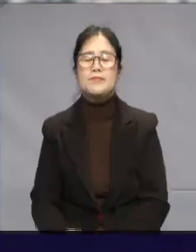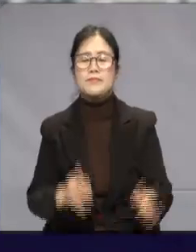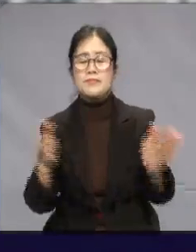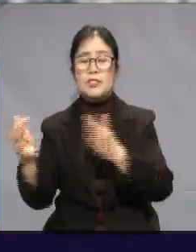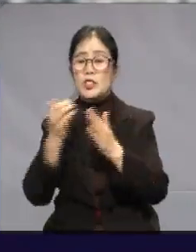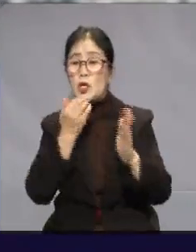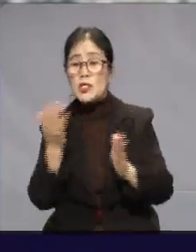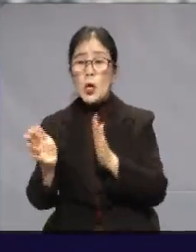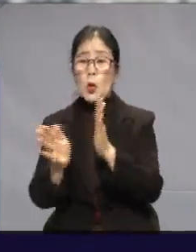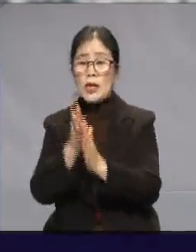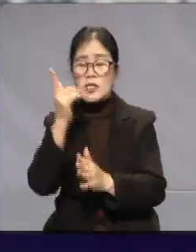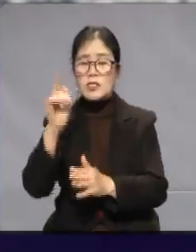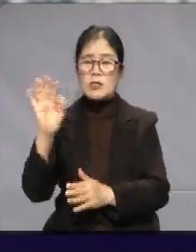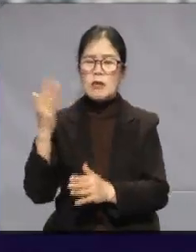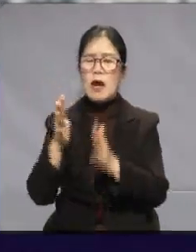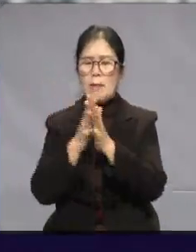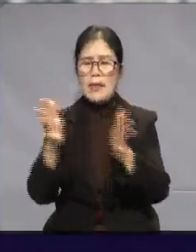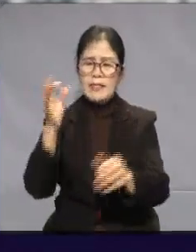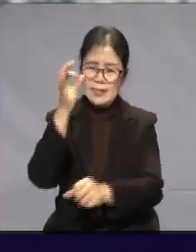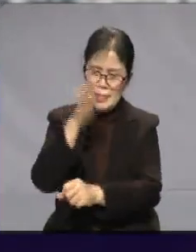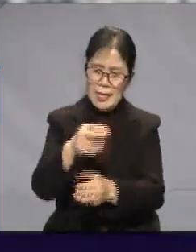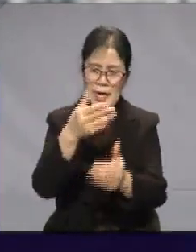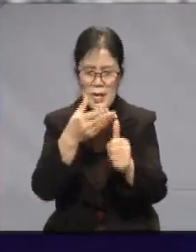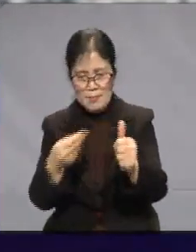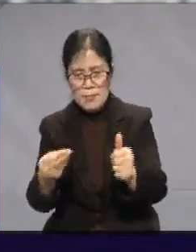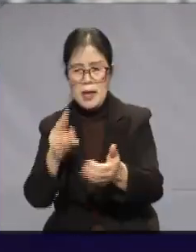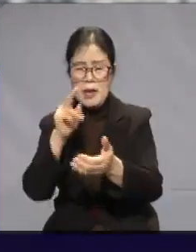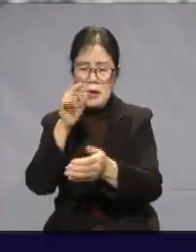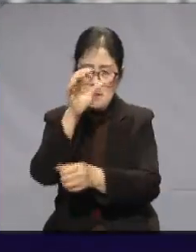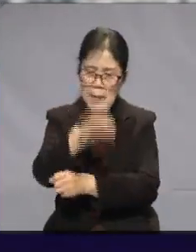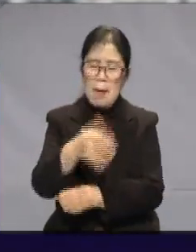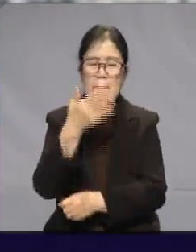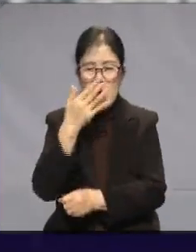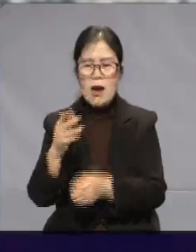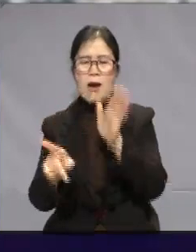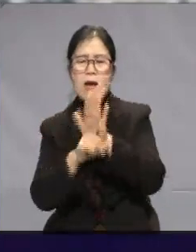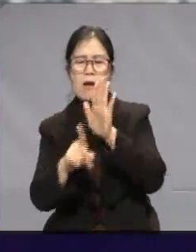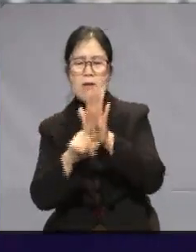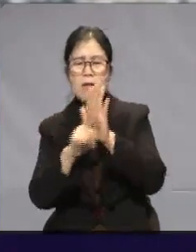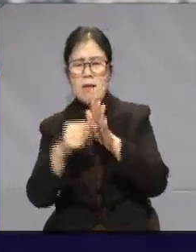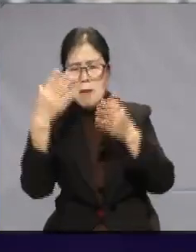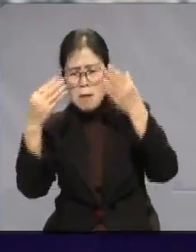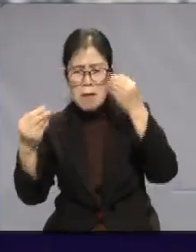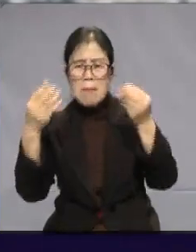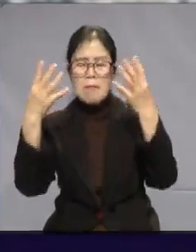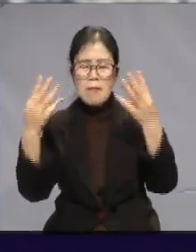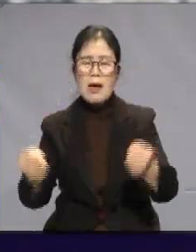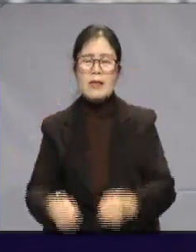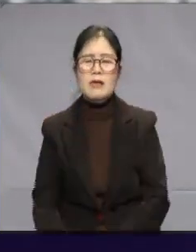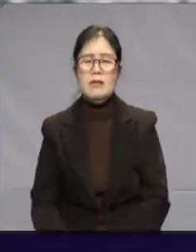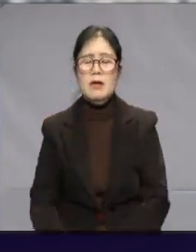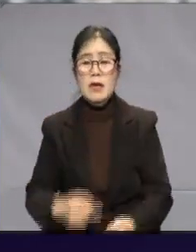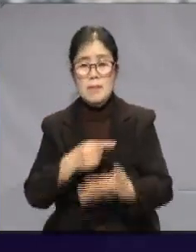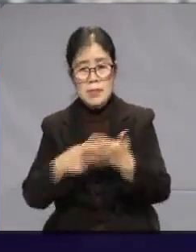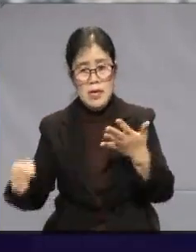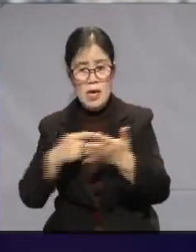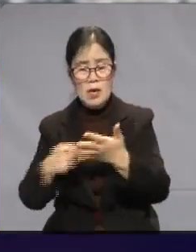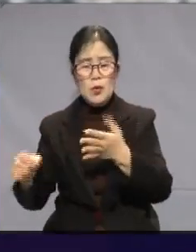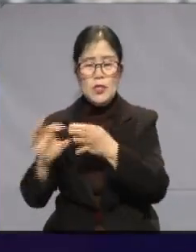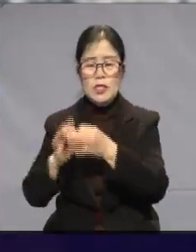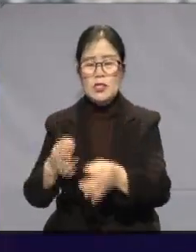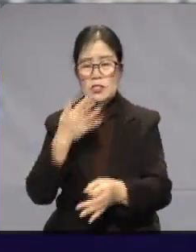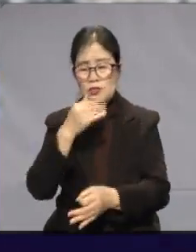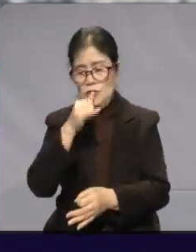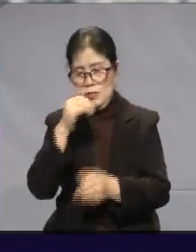경기도 화성시에서 최근 아파트를 싸게 임대나 분양받을 수 있다는 광고를 많이 볼 수 있습니다이 자칫 피해로 이어질 수 있어